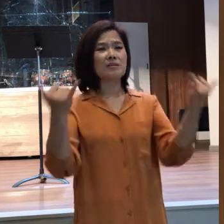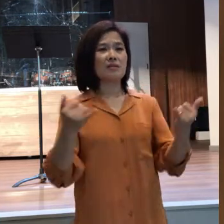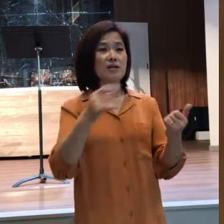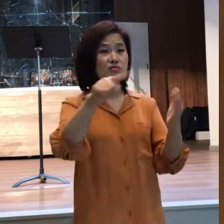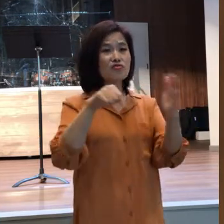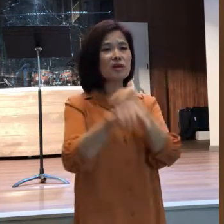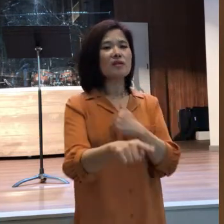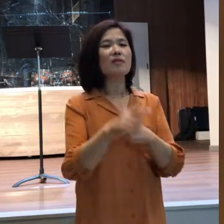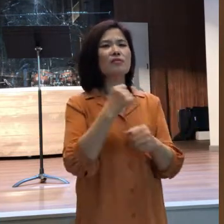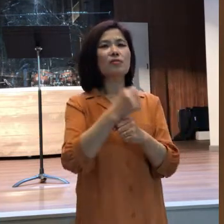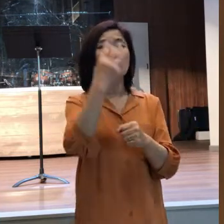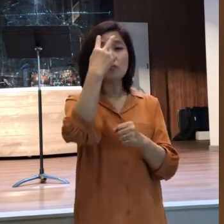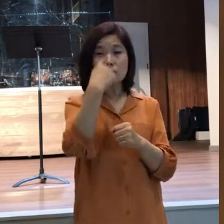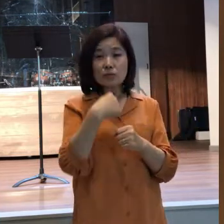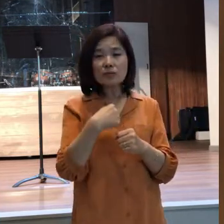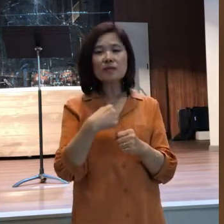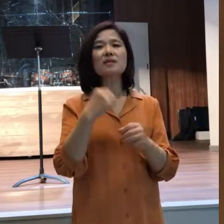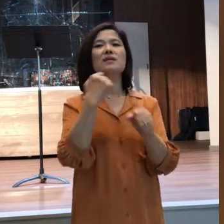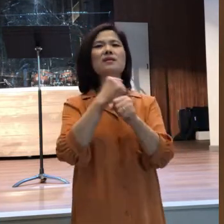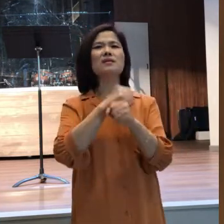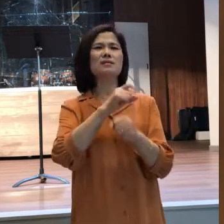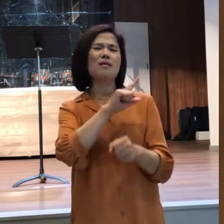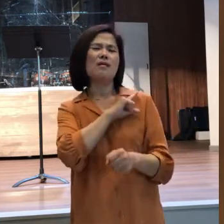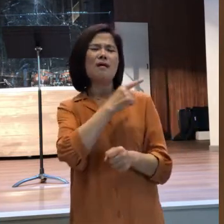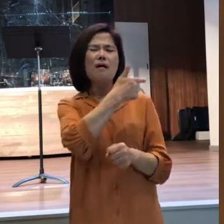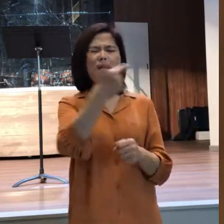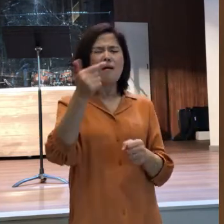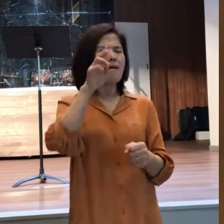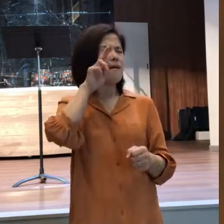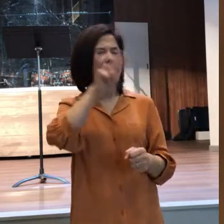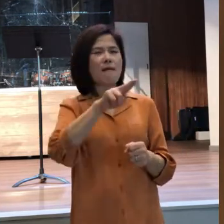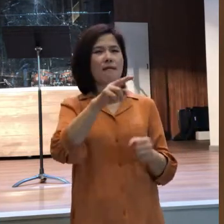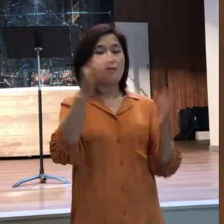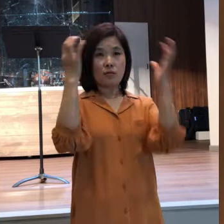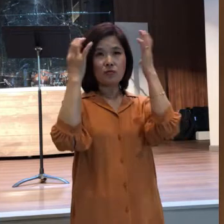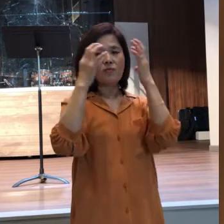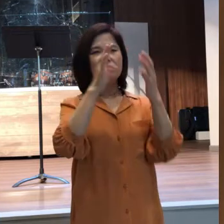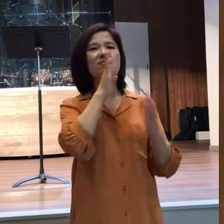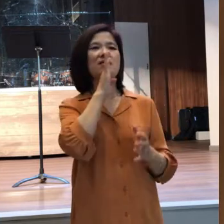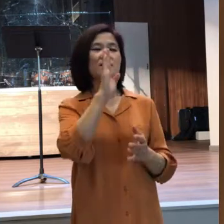그 중에서도 눈을 볼 수 없는 장애는 얼마나 고통스러울까요?